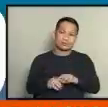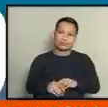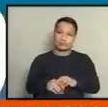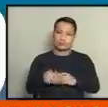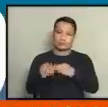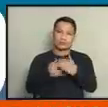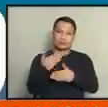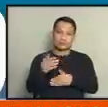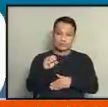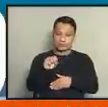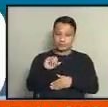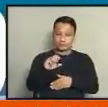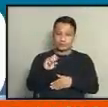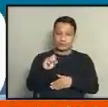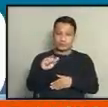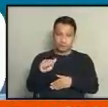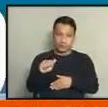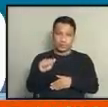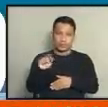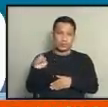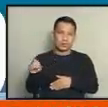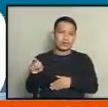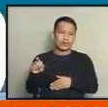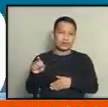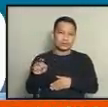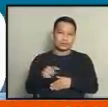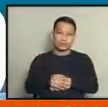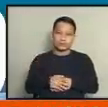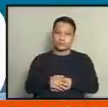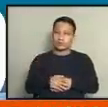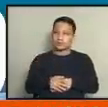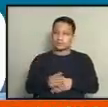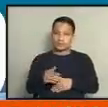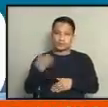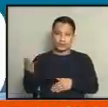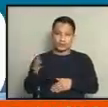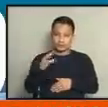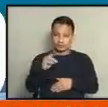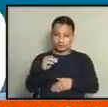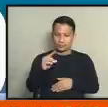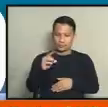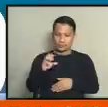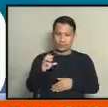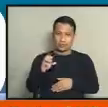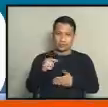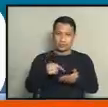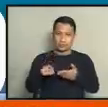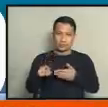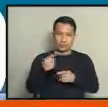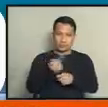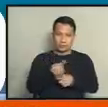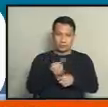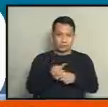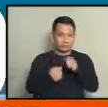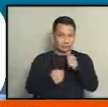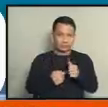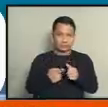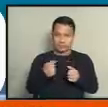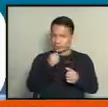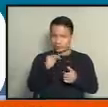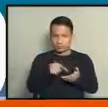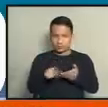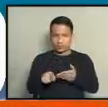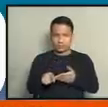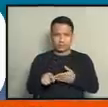ko po ito sa SOSIA, sir. Yes po, yes po. At sa dole, at kailangan, sir, magbayad kayo dahil kapag hindi, sir, may kalalagyan kayo